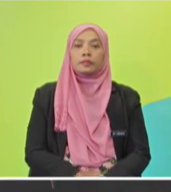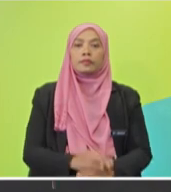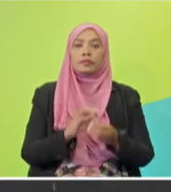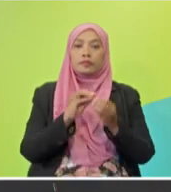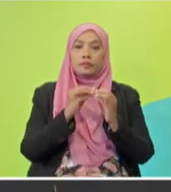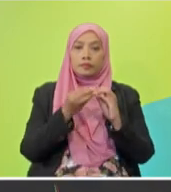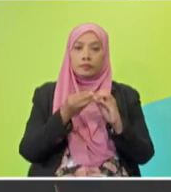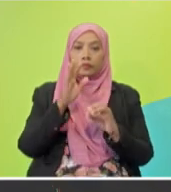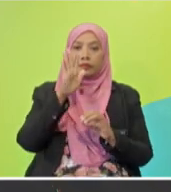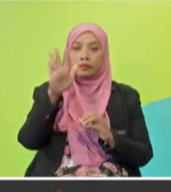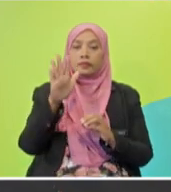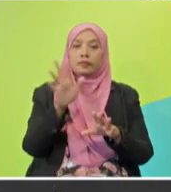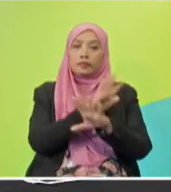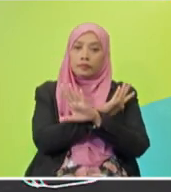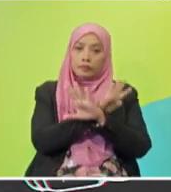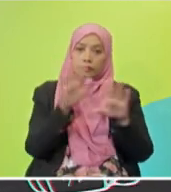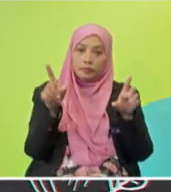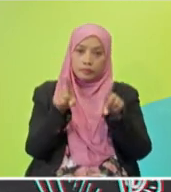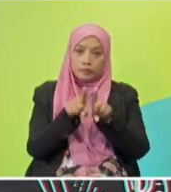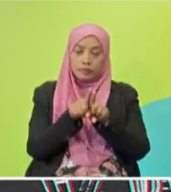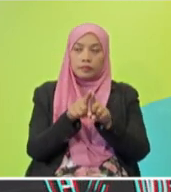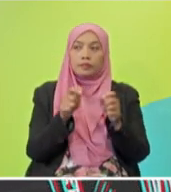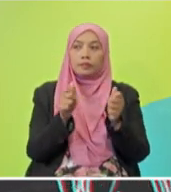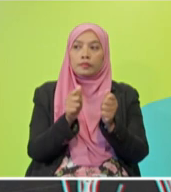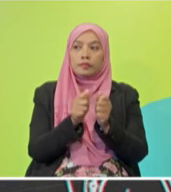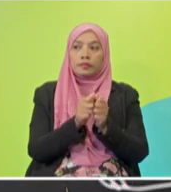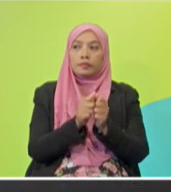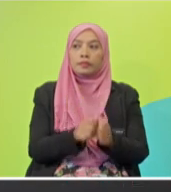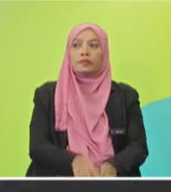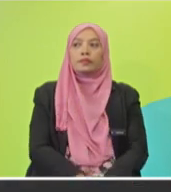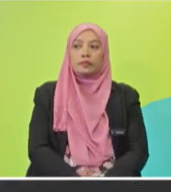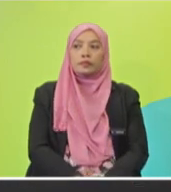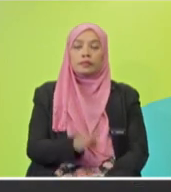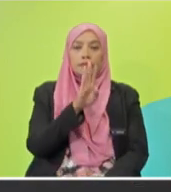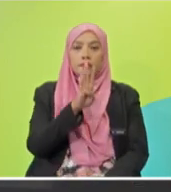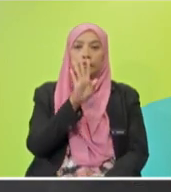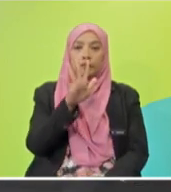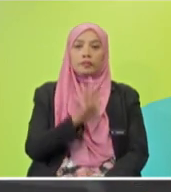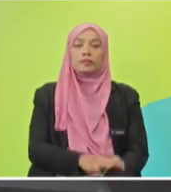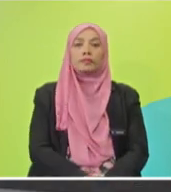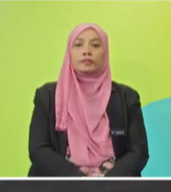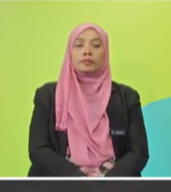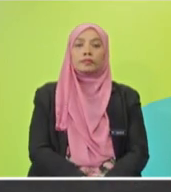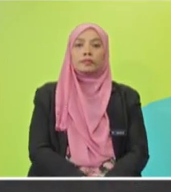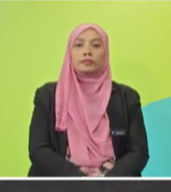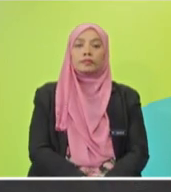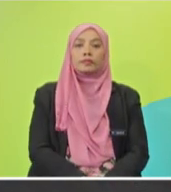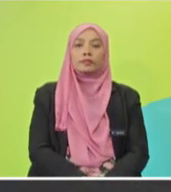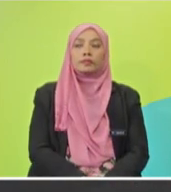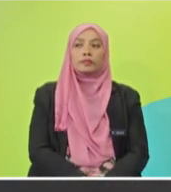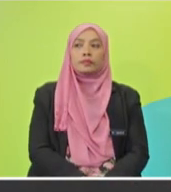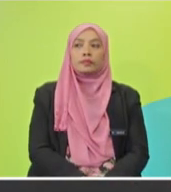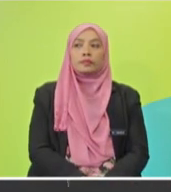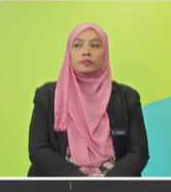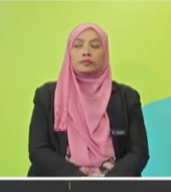dengan 27 nisbah 45. Okey. Ini betul dah yang kedua. Okey, yang ketiga kita tengok betul atau tidak. Okey,